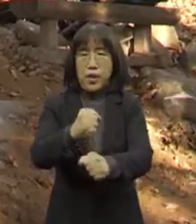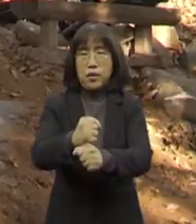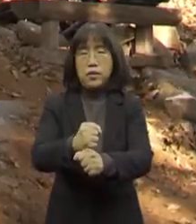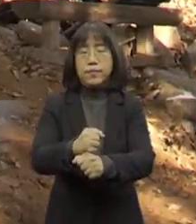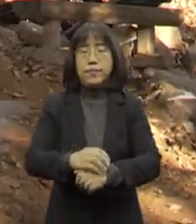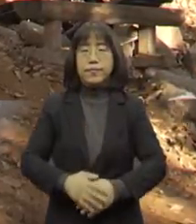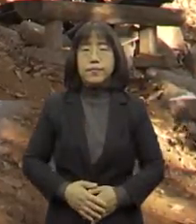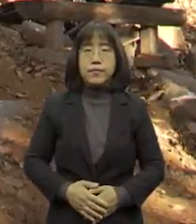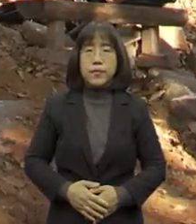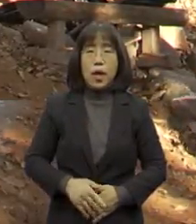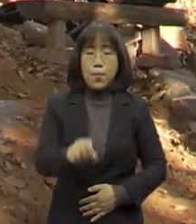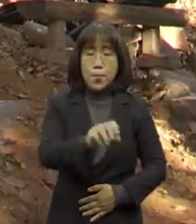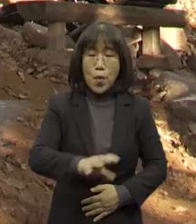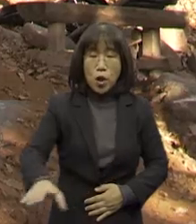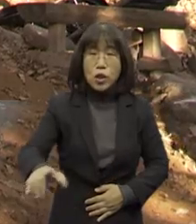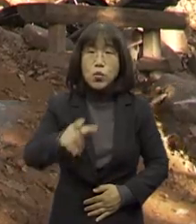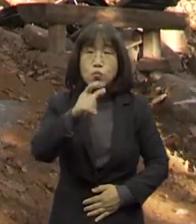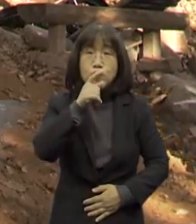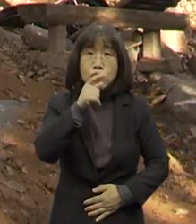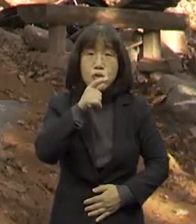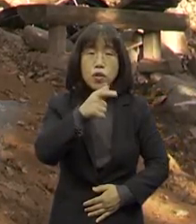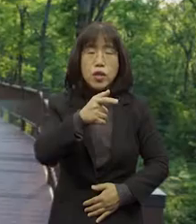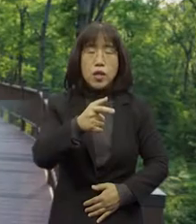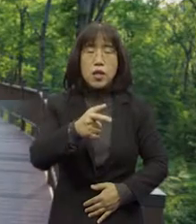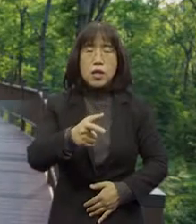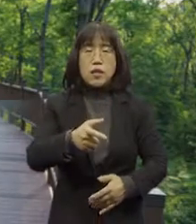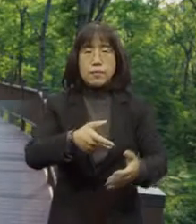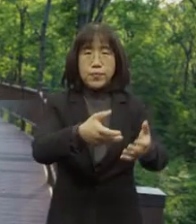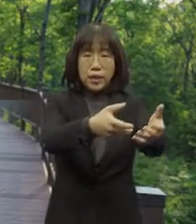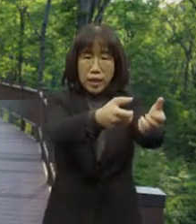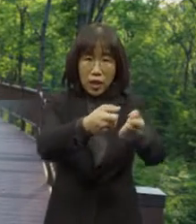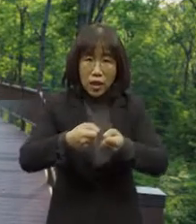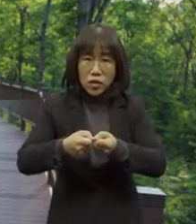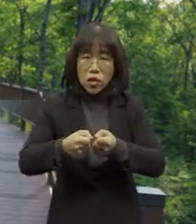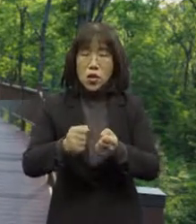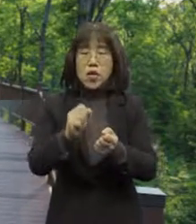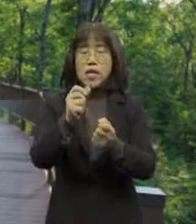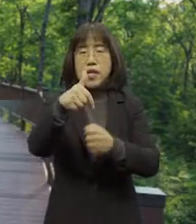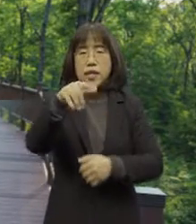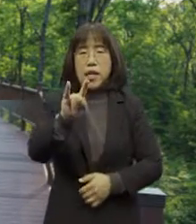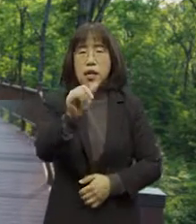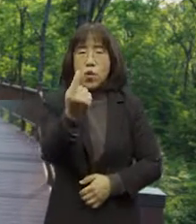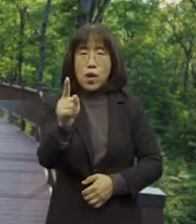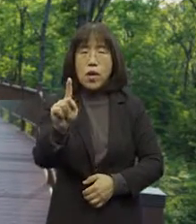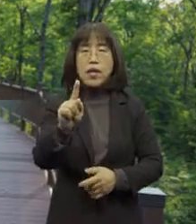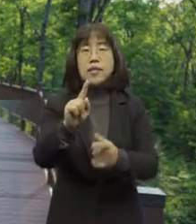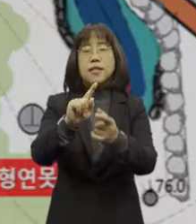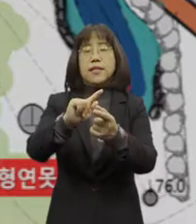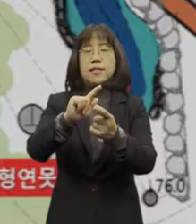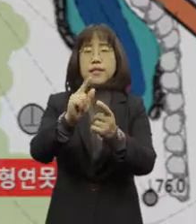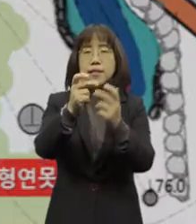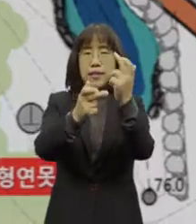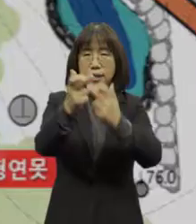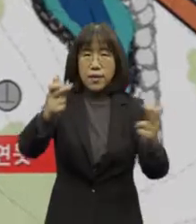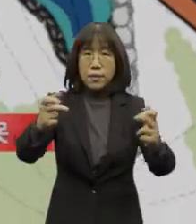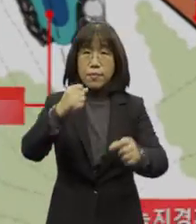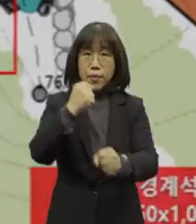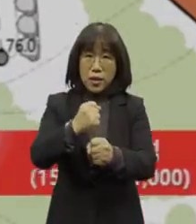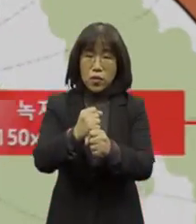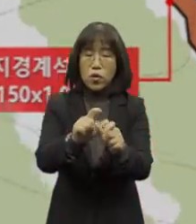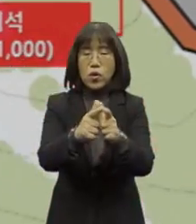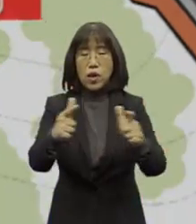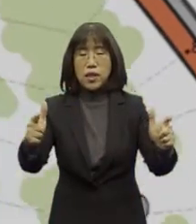사업은 유출 지하수를 개화산으로 끌어들여 산불 방제나 생태계를 위한 용수로 활용하고